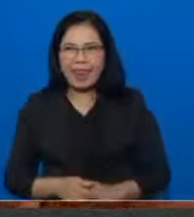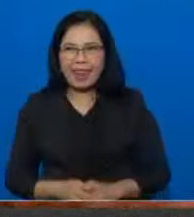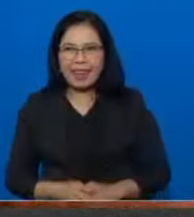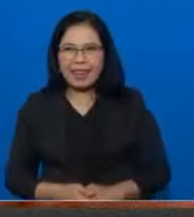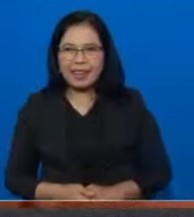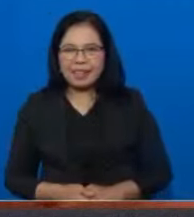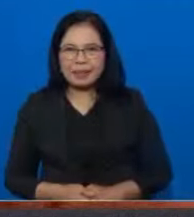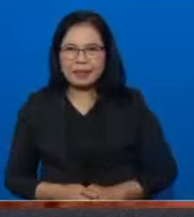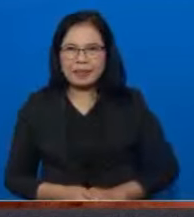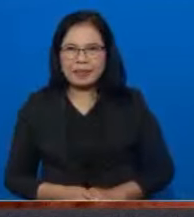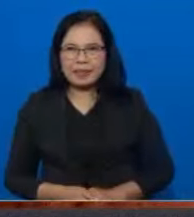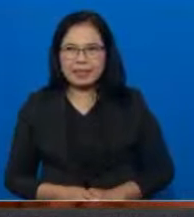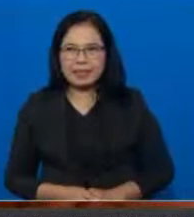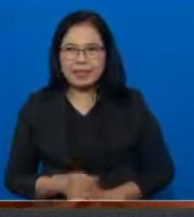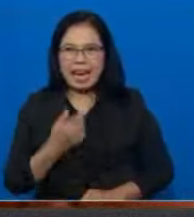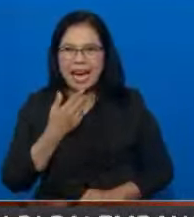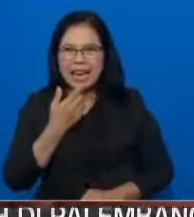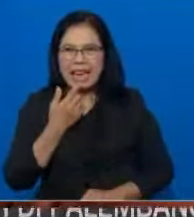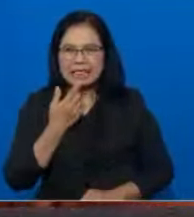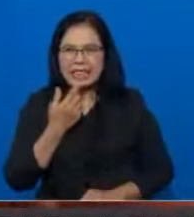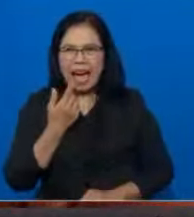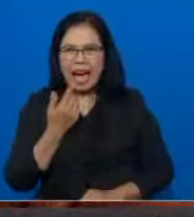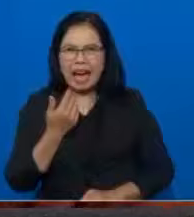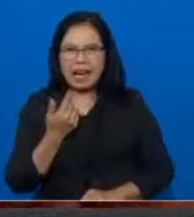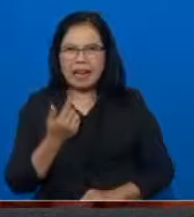Kalian belum pernah makan, ini deskripsi rasanya itu dia